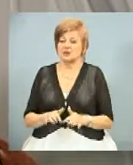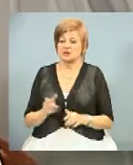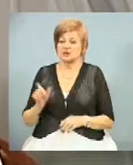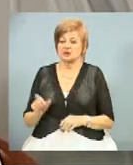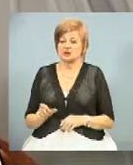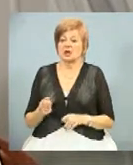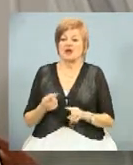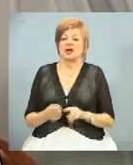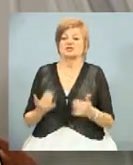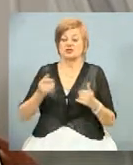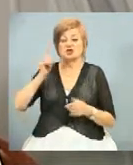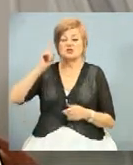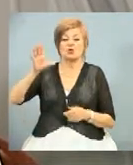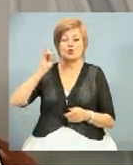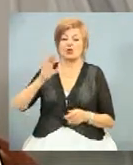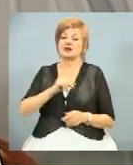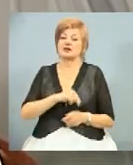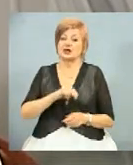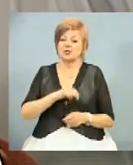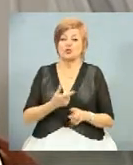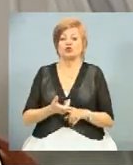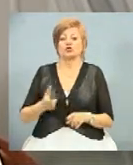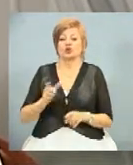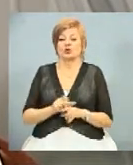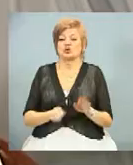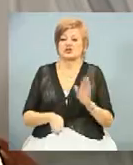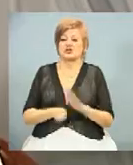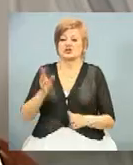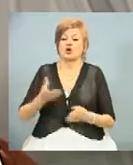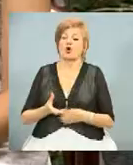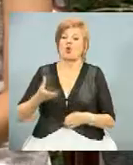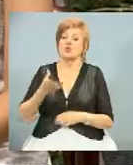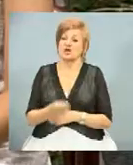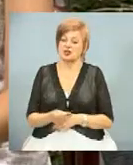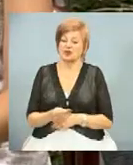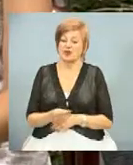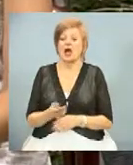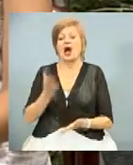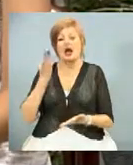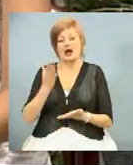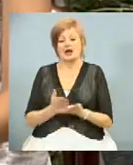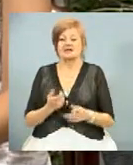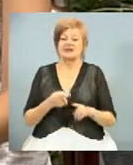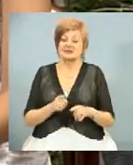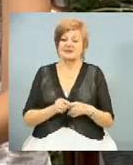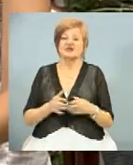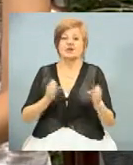дуже популярна робота та дуже високооплачувана. А є в цій професії